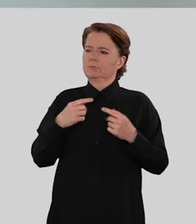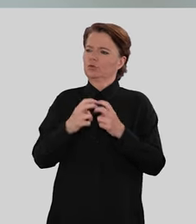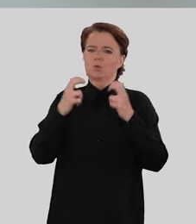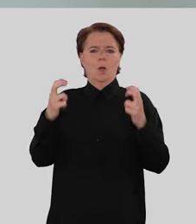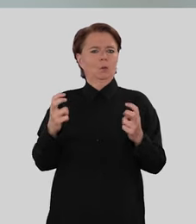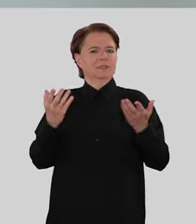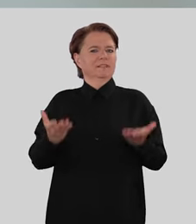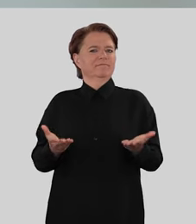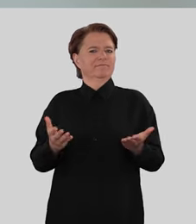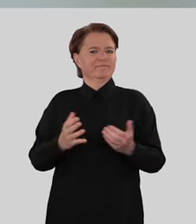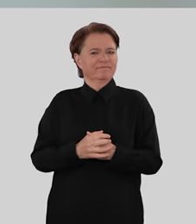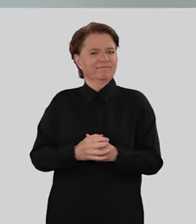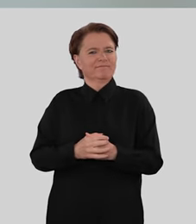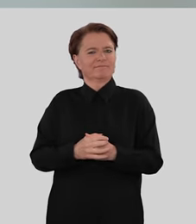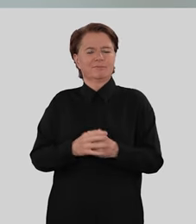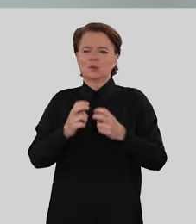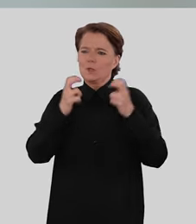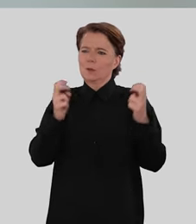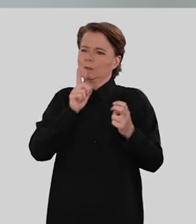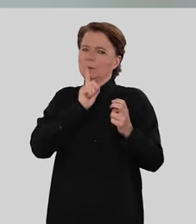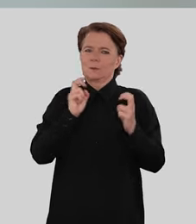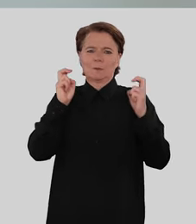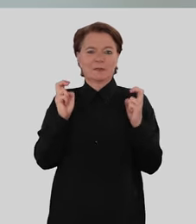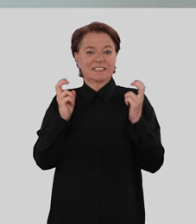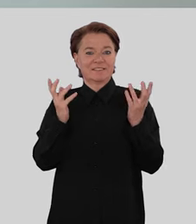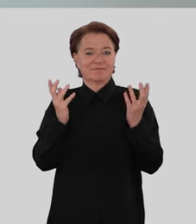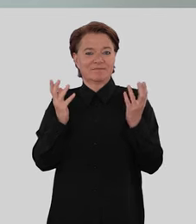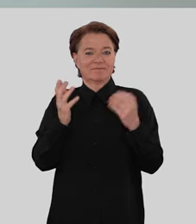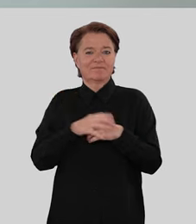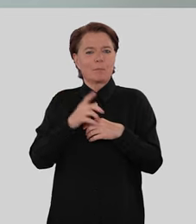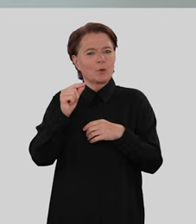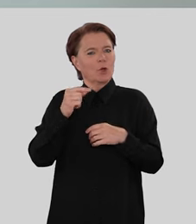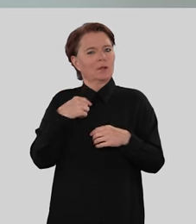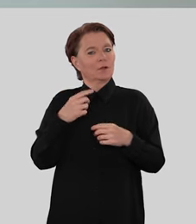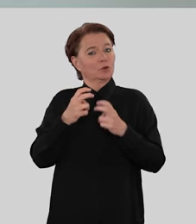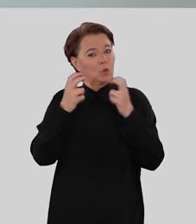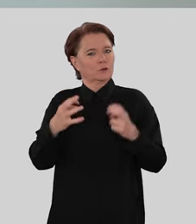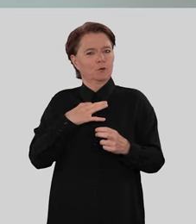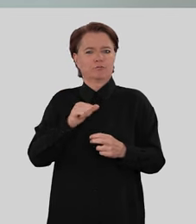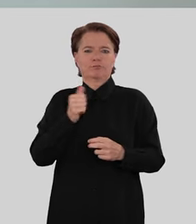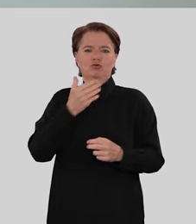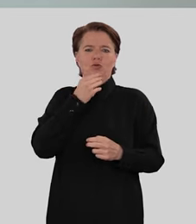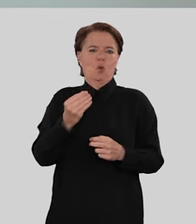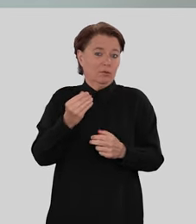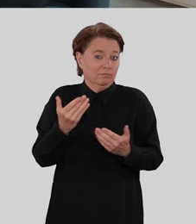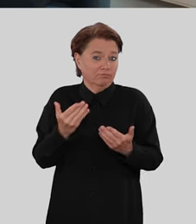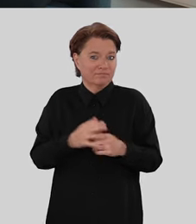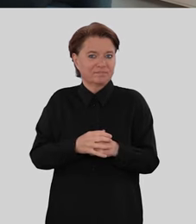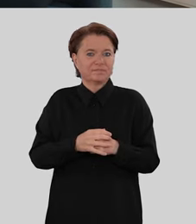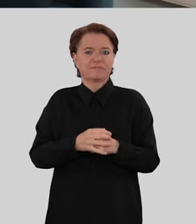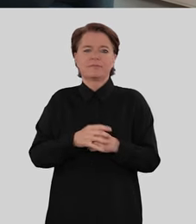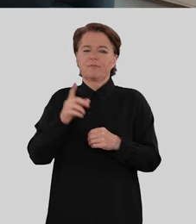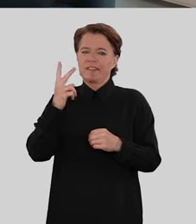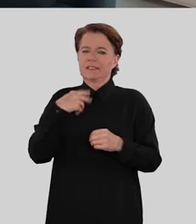zu Hause ankommen dürfen. Home sweet home. Also zu Hause ist es am schönsten oder sollte es am schönsten sein,